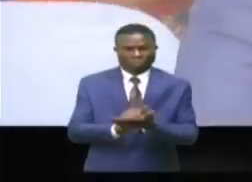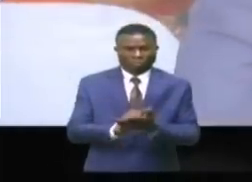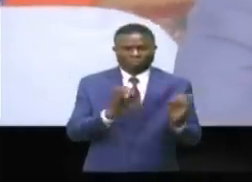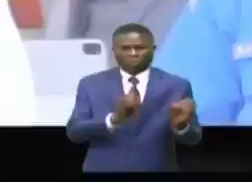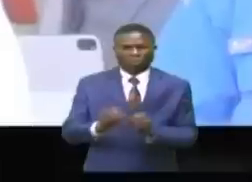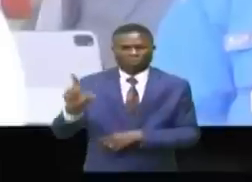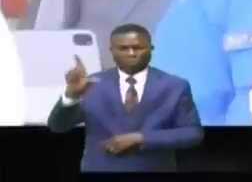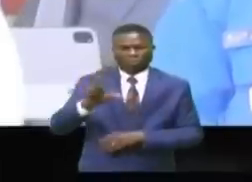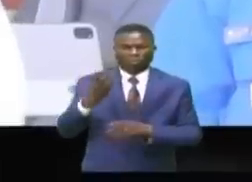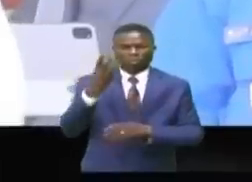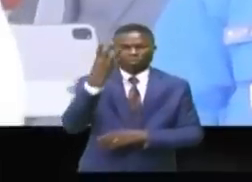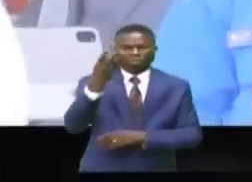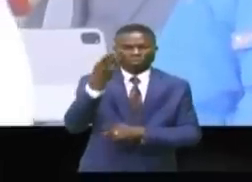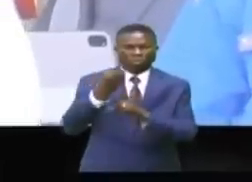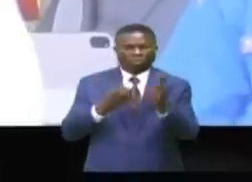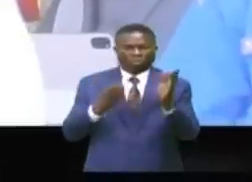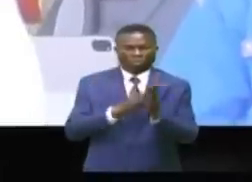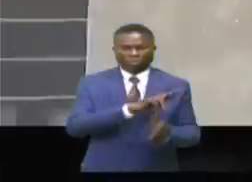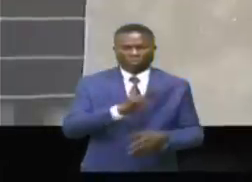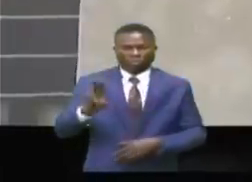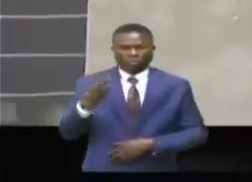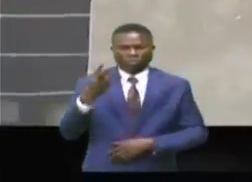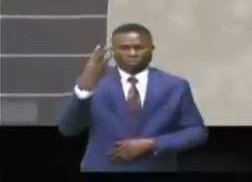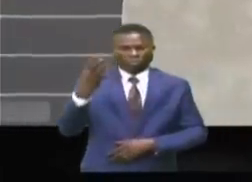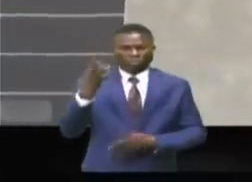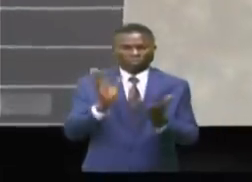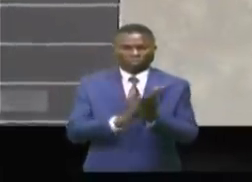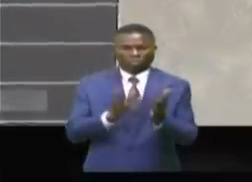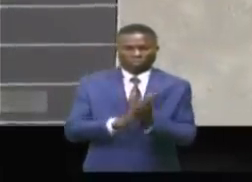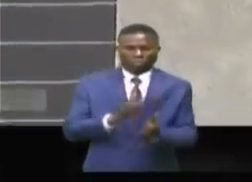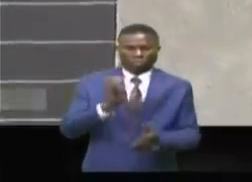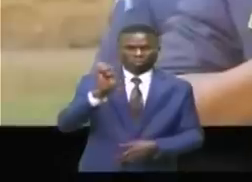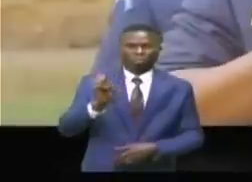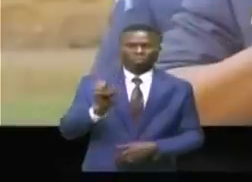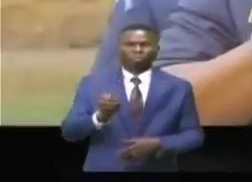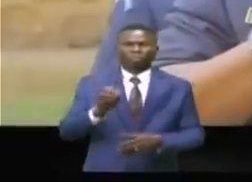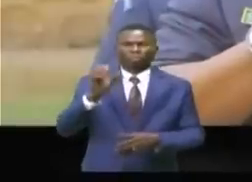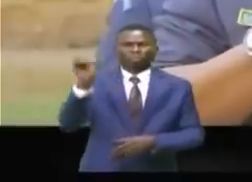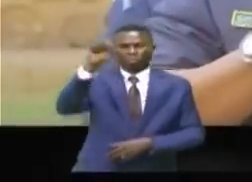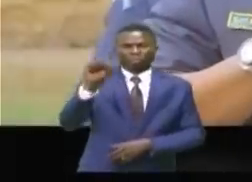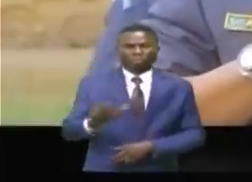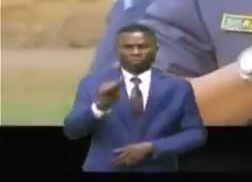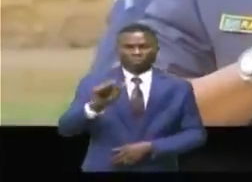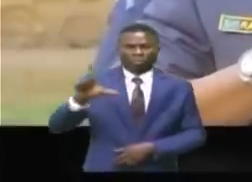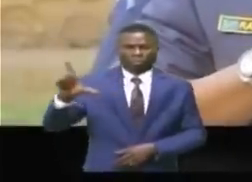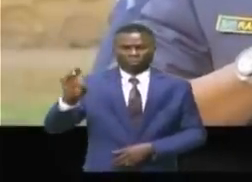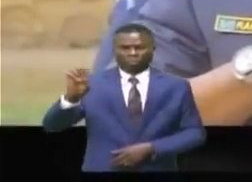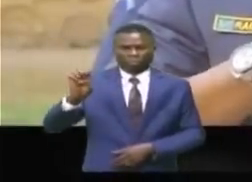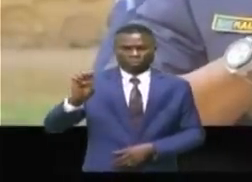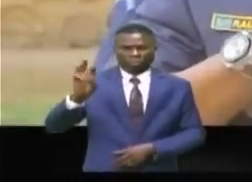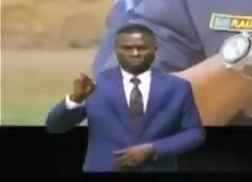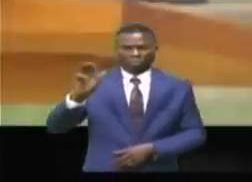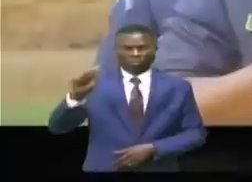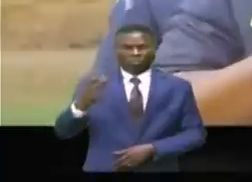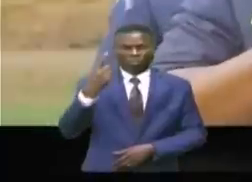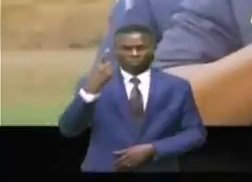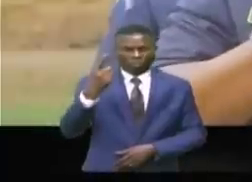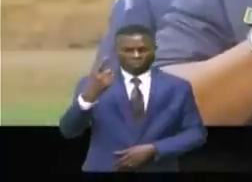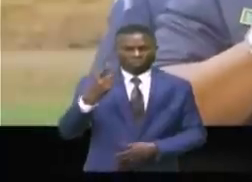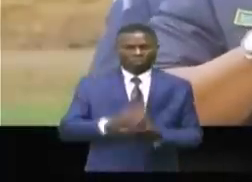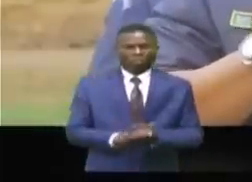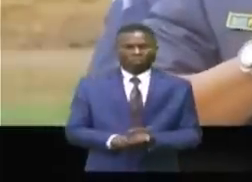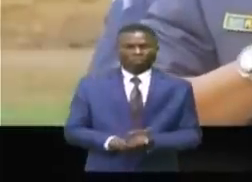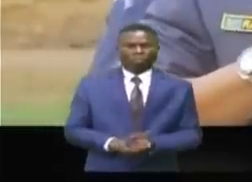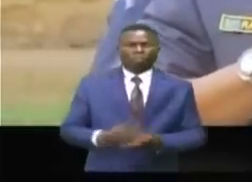ce lundi 4 septembre 2023 à l'EPI Salema 1 par le vice-gouverneur policier de l'Ituri. Au